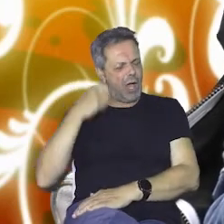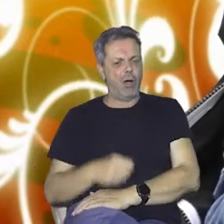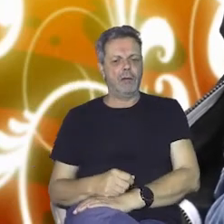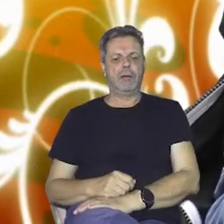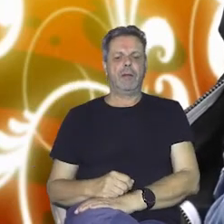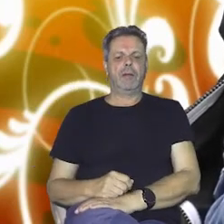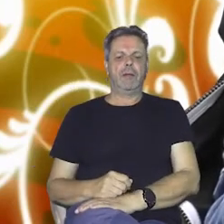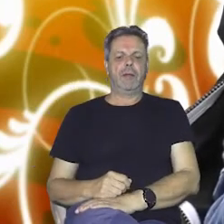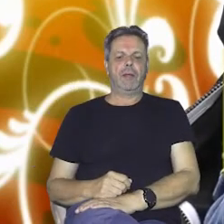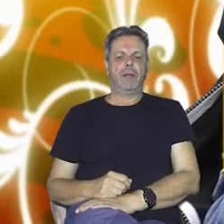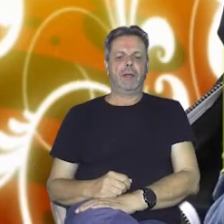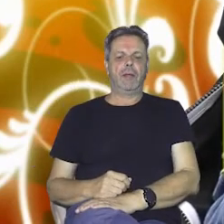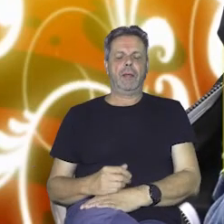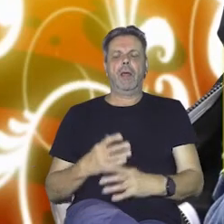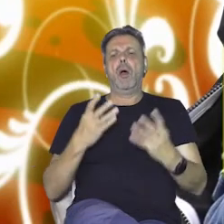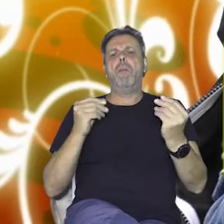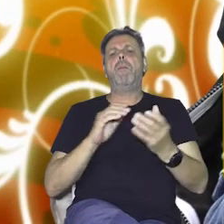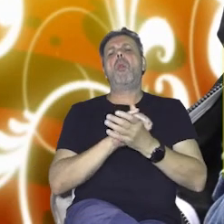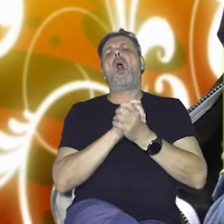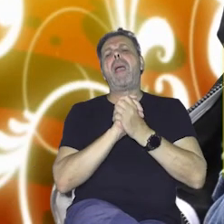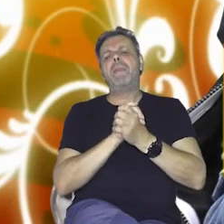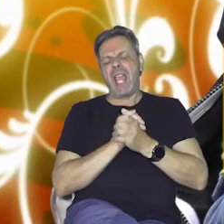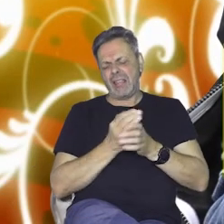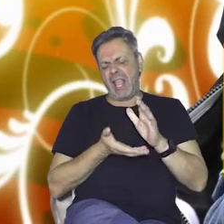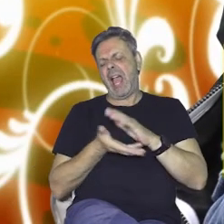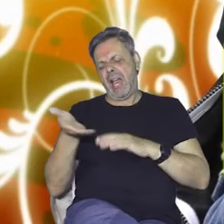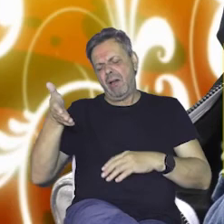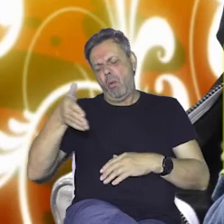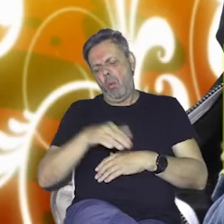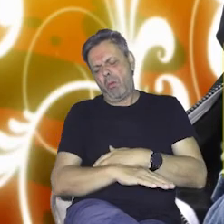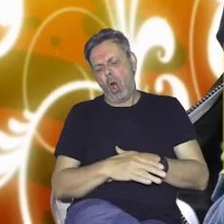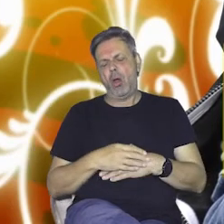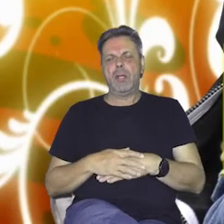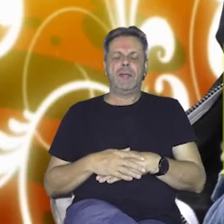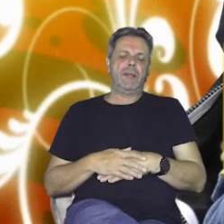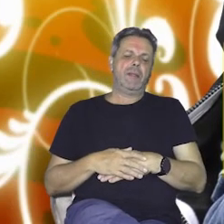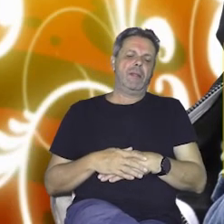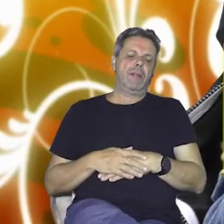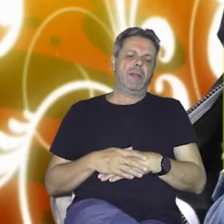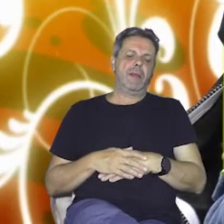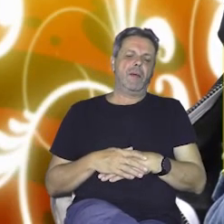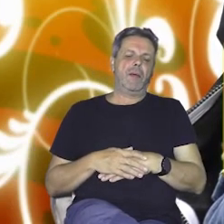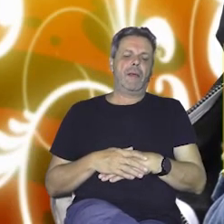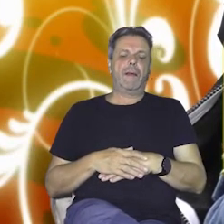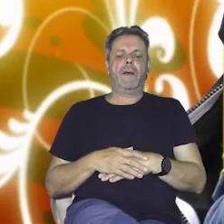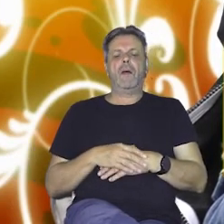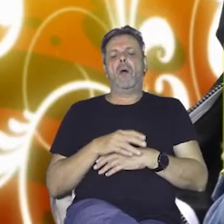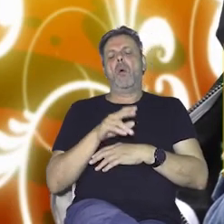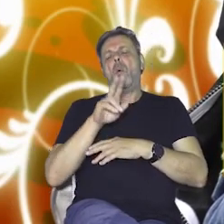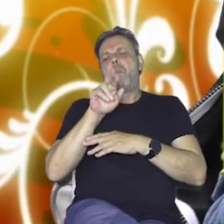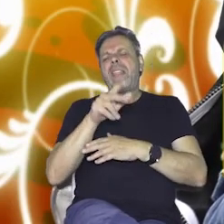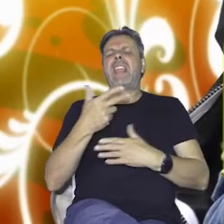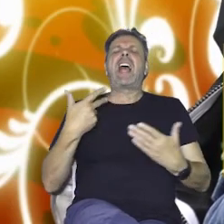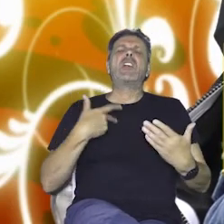puno je prijatelja mi otišlo, umrlo i umjetnika s kojima da. Sam